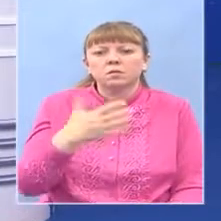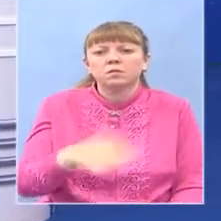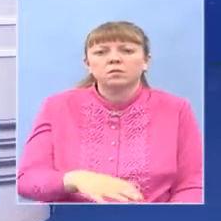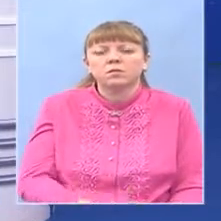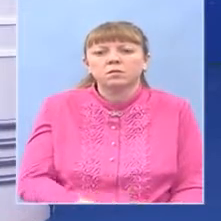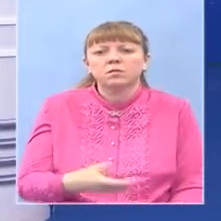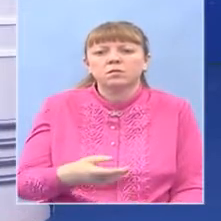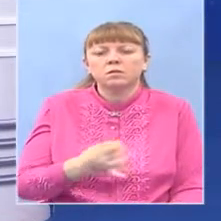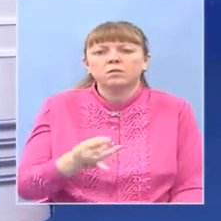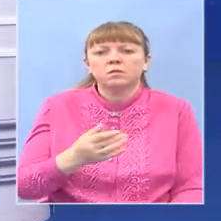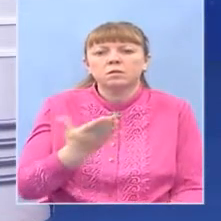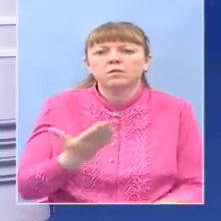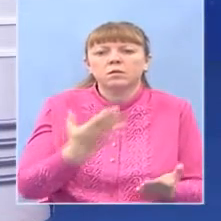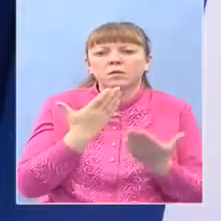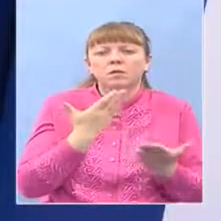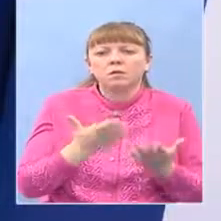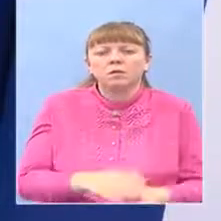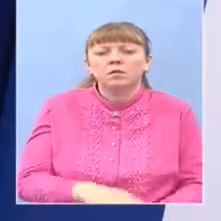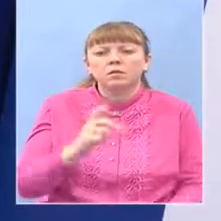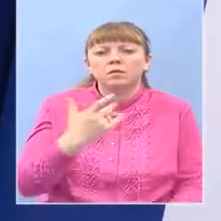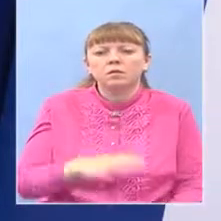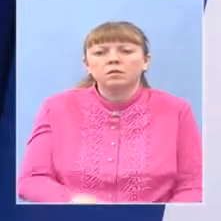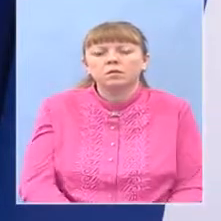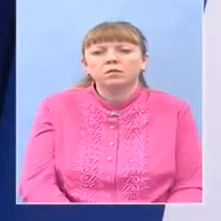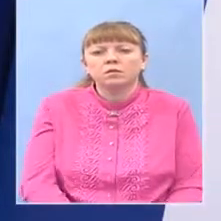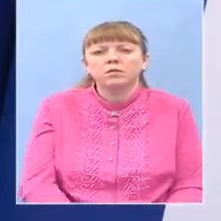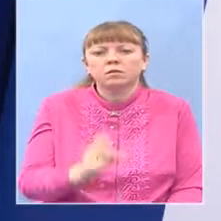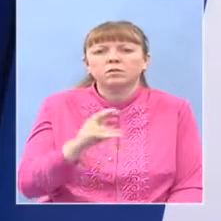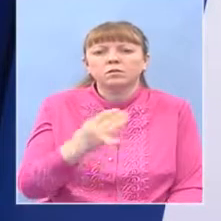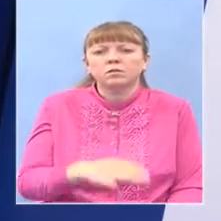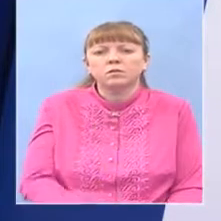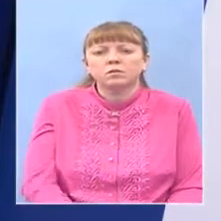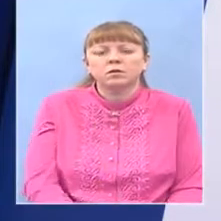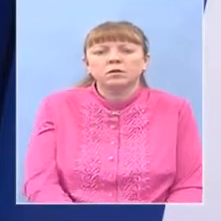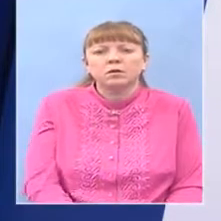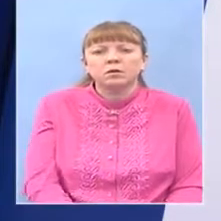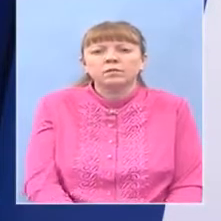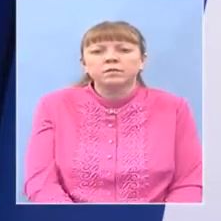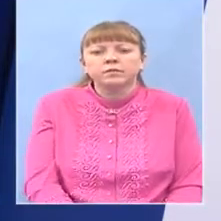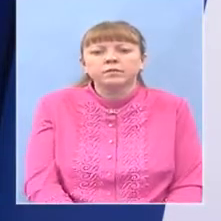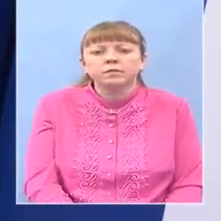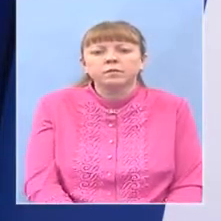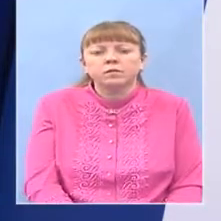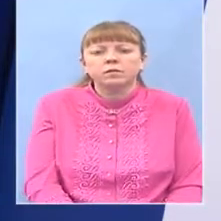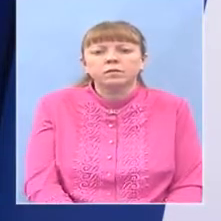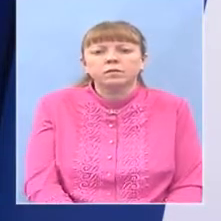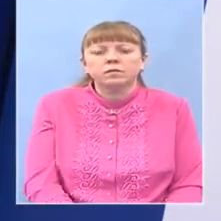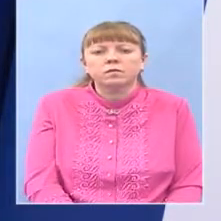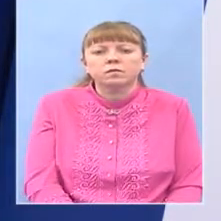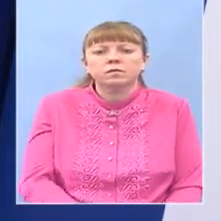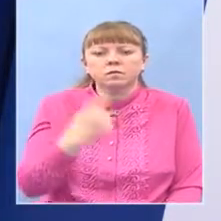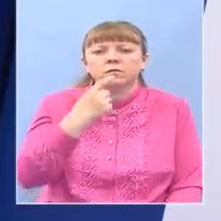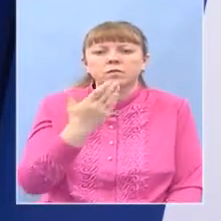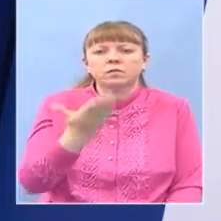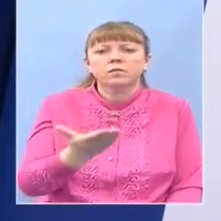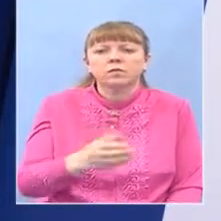поднимают, проводят какие-то обсуждения, диалоговые там площадки, дискуссии проводят. Есть организации, которые предлагают